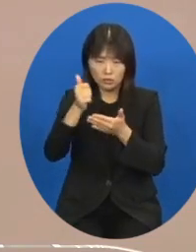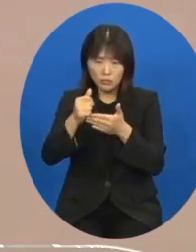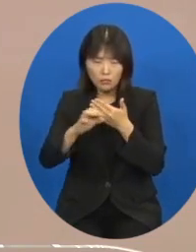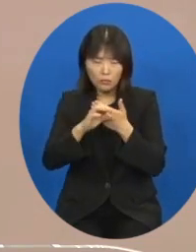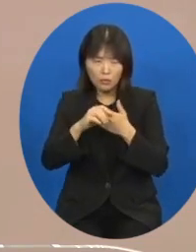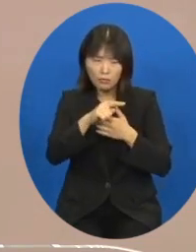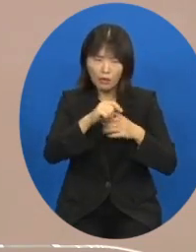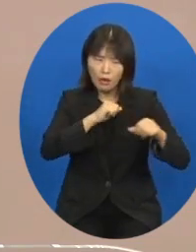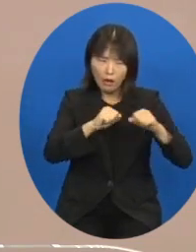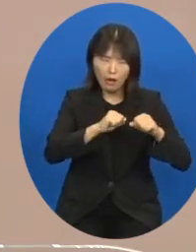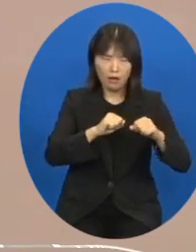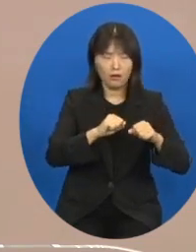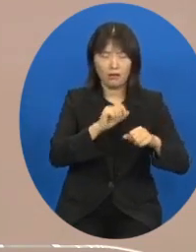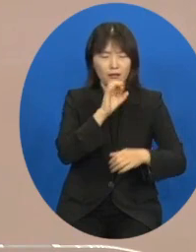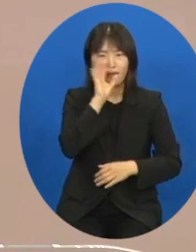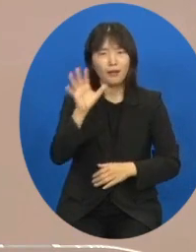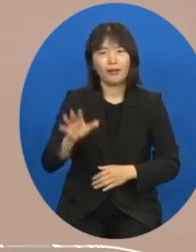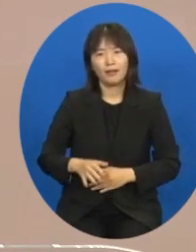없는 것이잖아요.